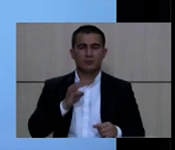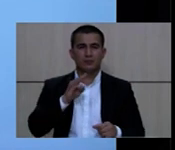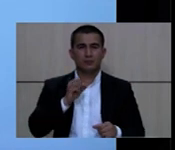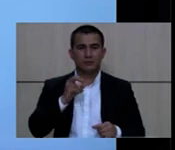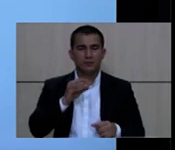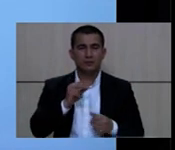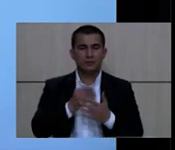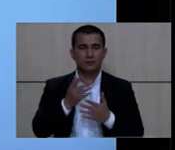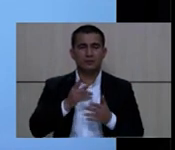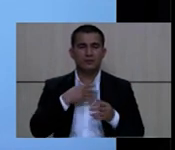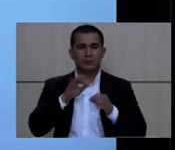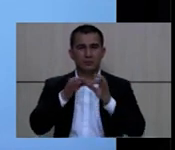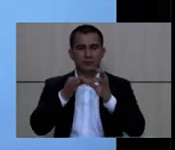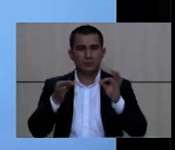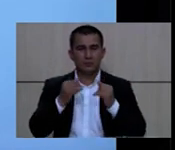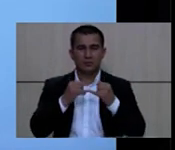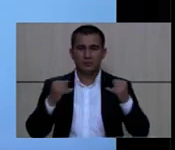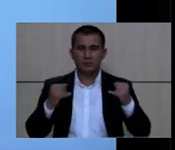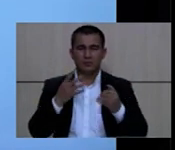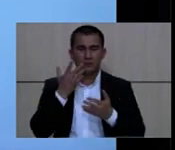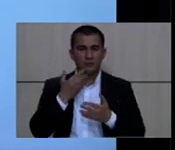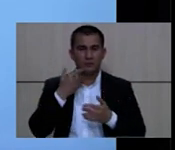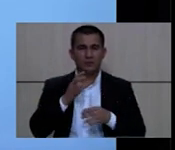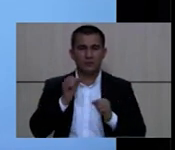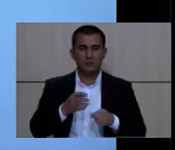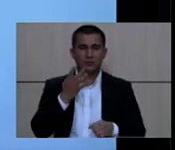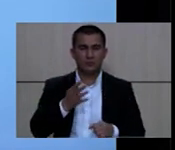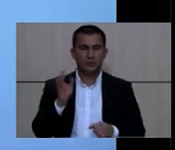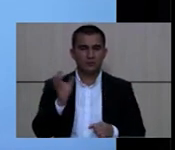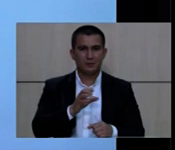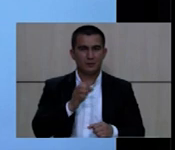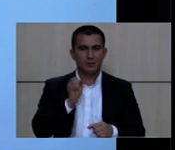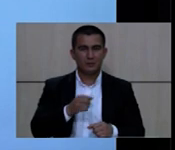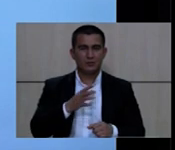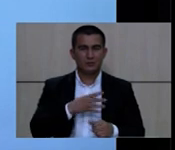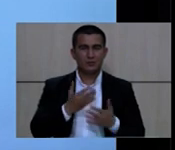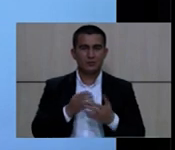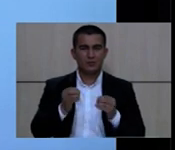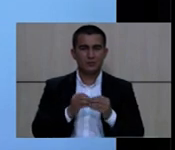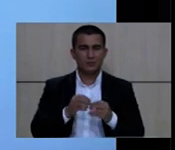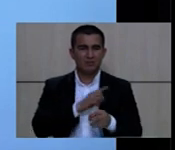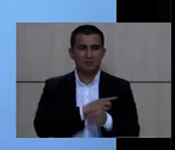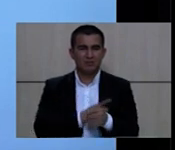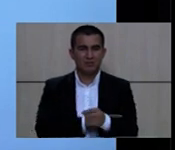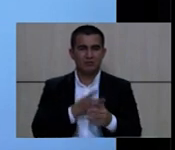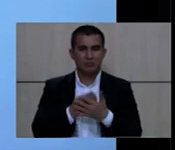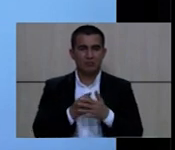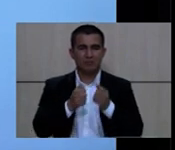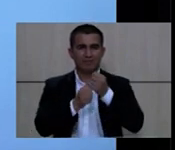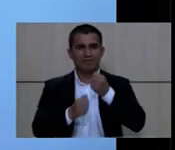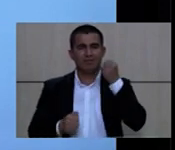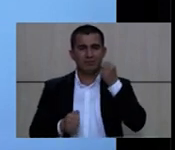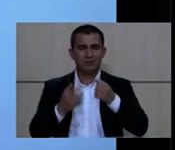osilgan jismga bog'langan ip pastga qarab 4 sekund davomida 10 newton kuch ta'sirida tortib